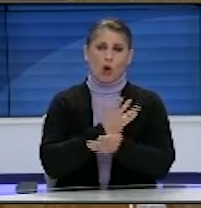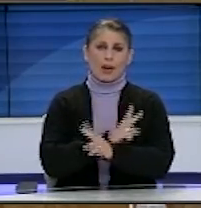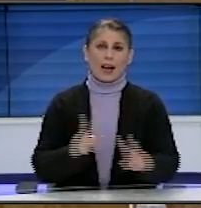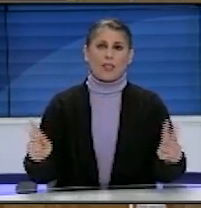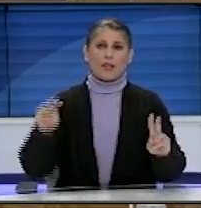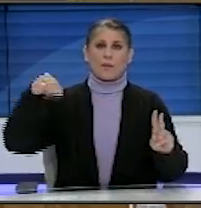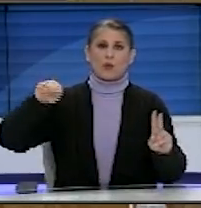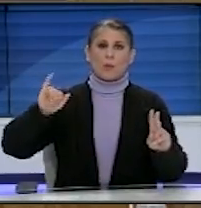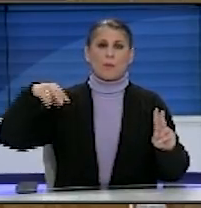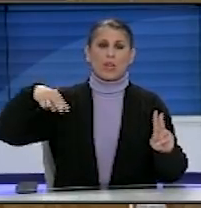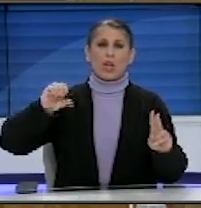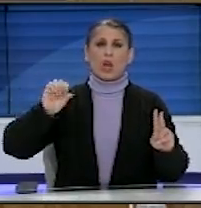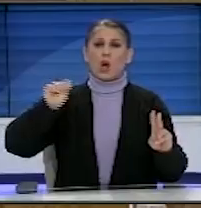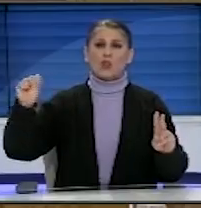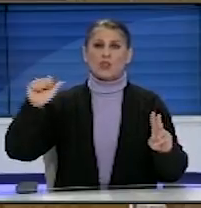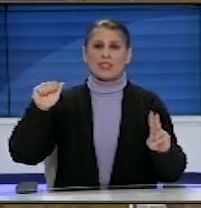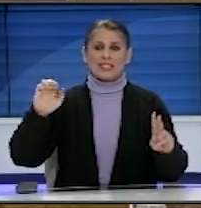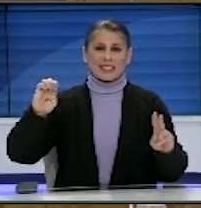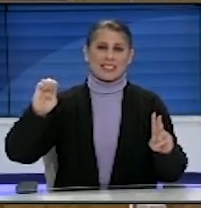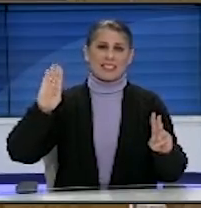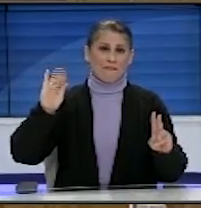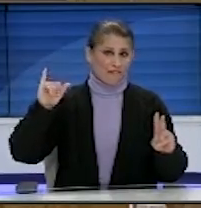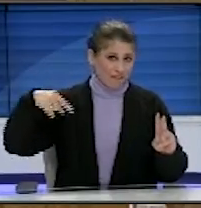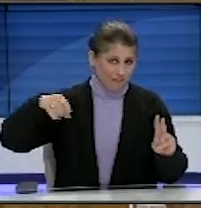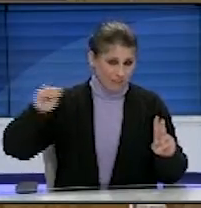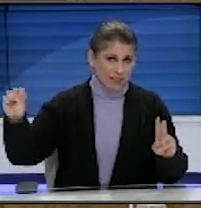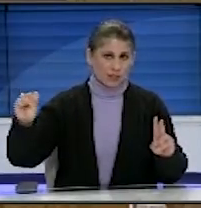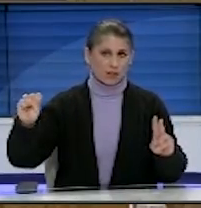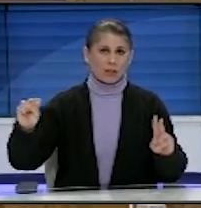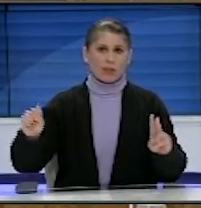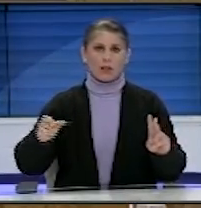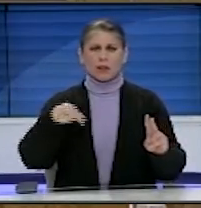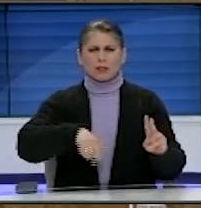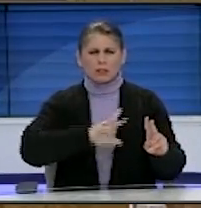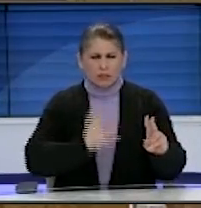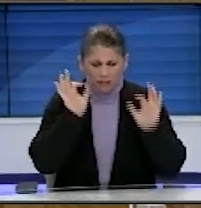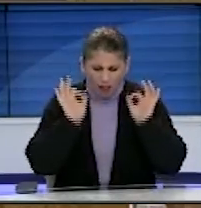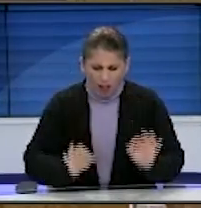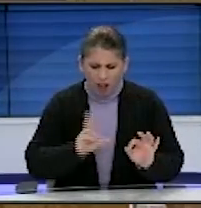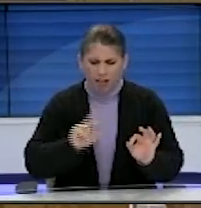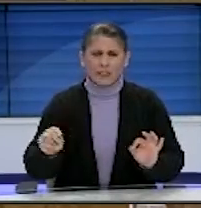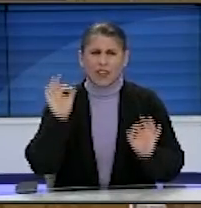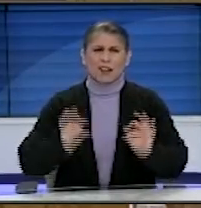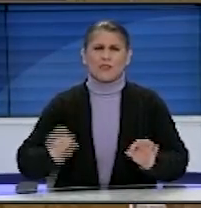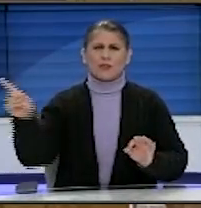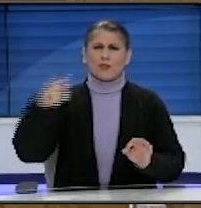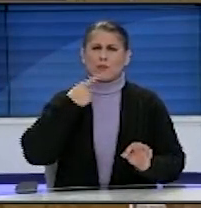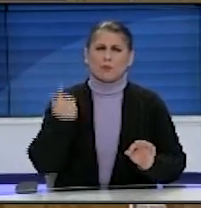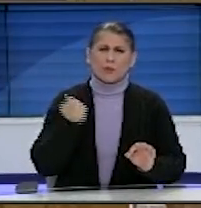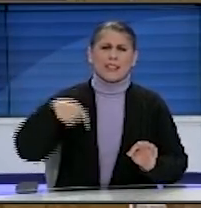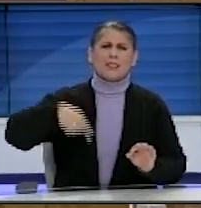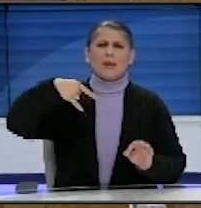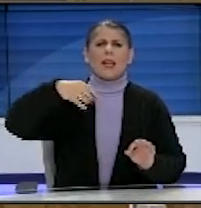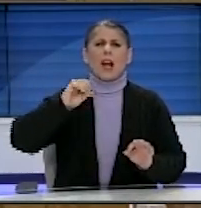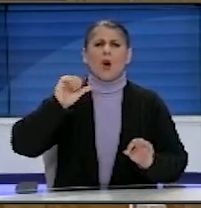το Μιλόσεβιτς και το δικαίωμα αυτοδιάθεσης των εθνών. Τα ίδια ακριβώς δηλαδή που επικαλείται και κάνει σήμερα